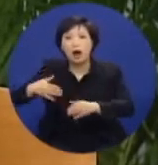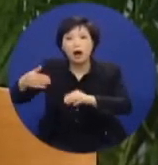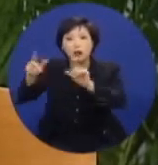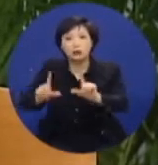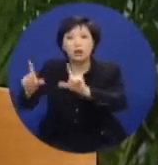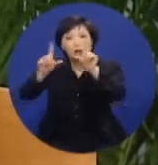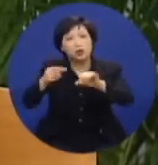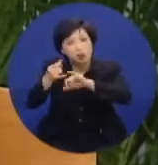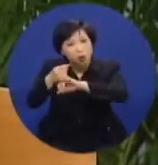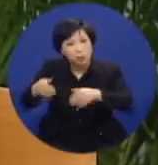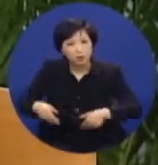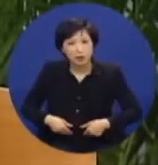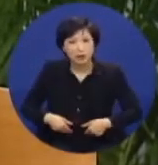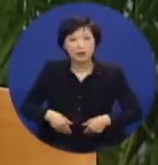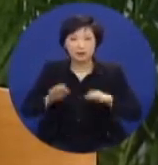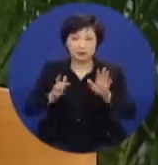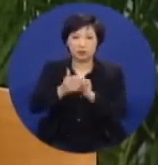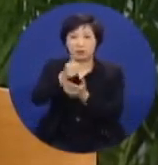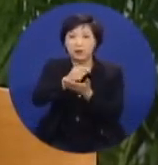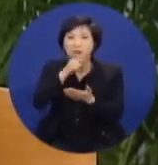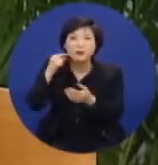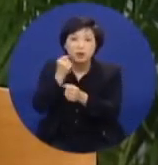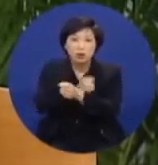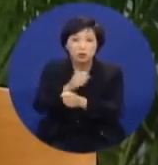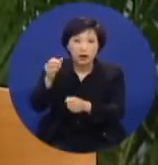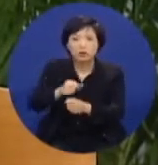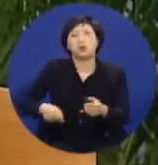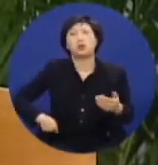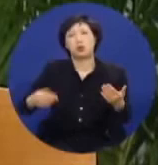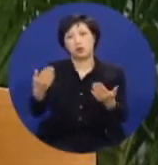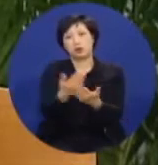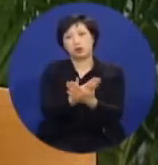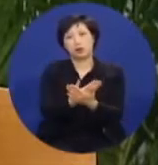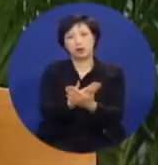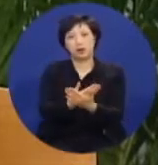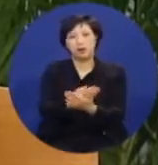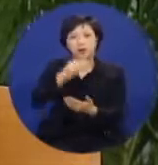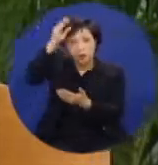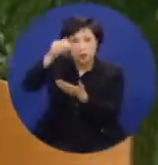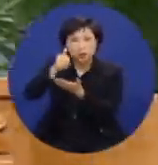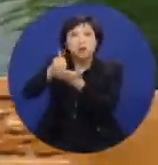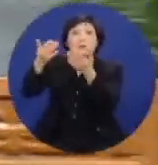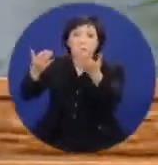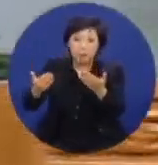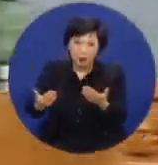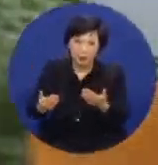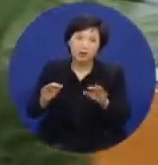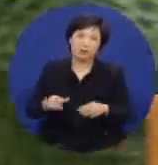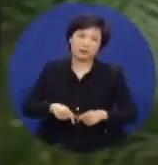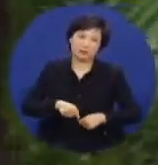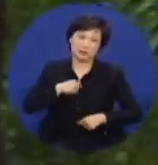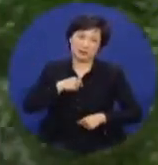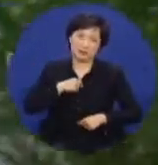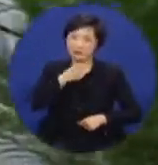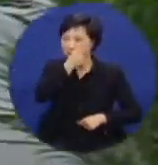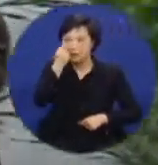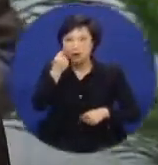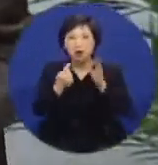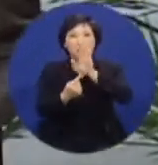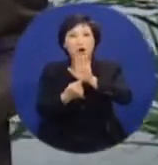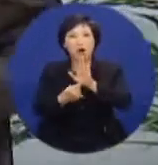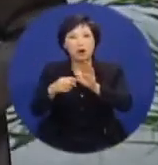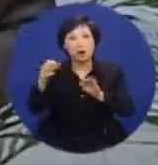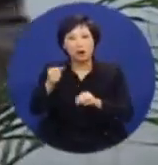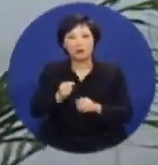살려고 usp 의 공부 앞에 회귀하고 성령 받음 으로 의로움 에 증거를 삼고